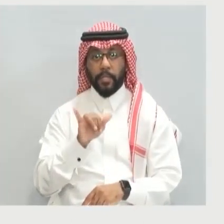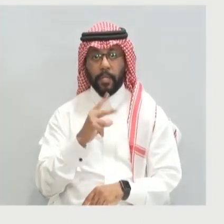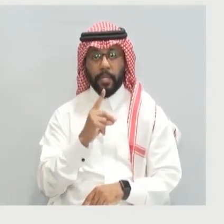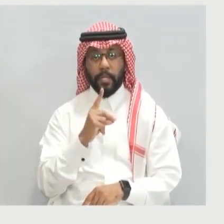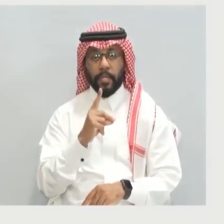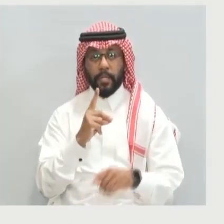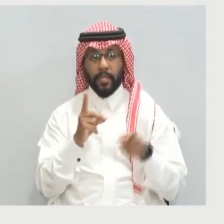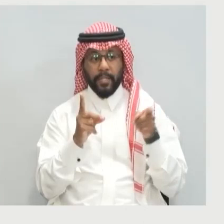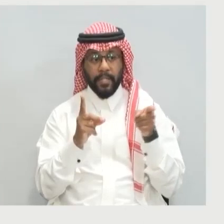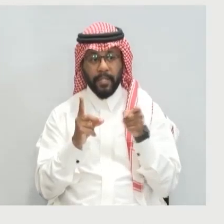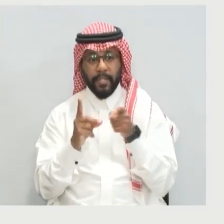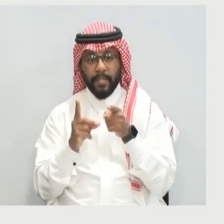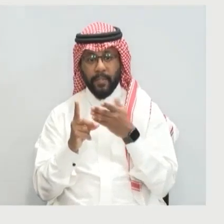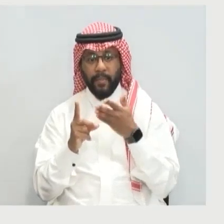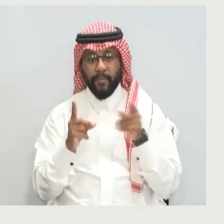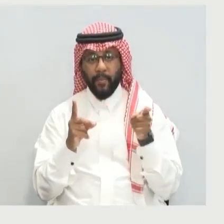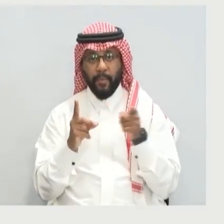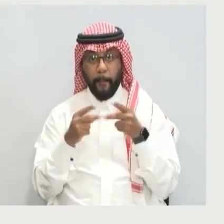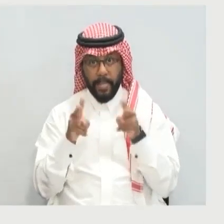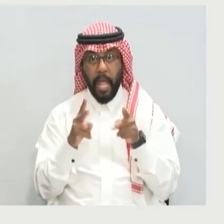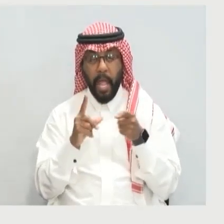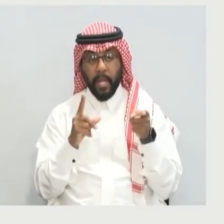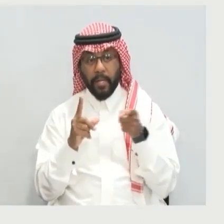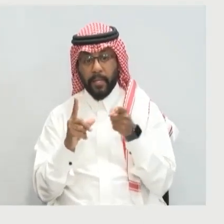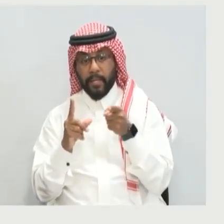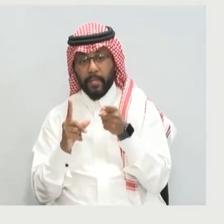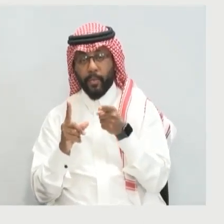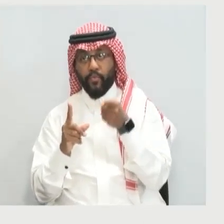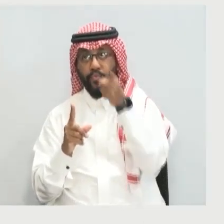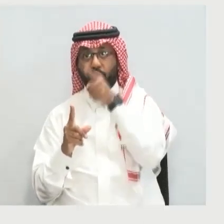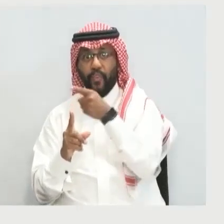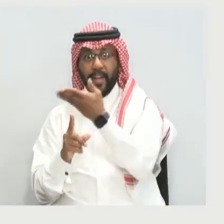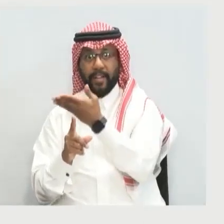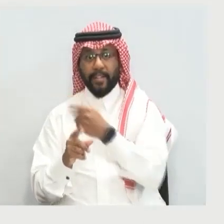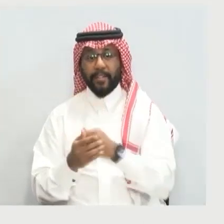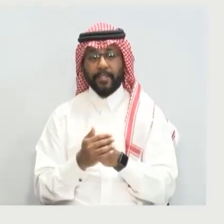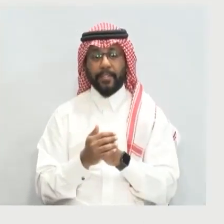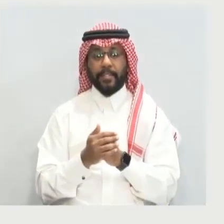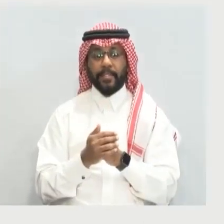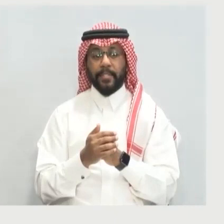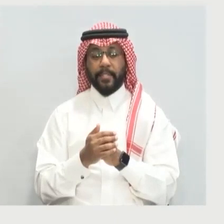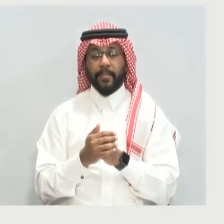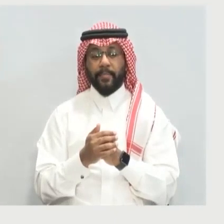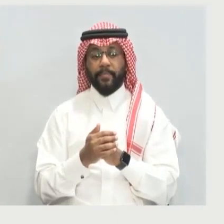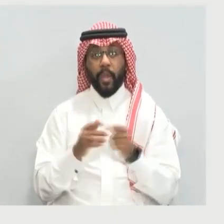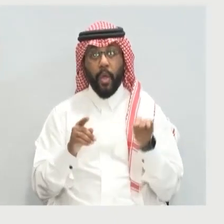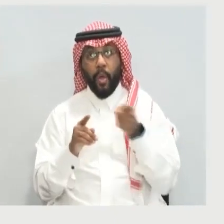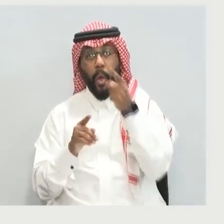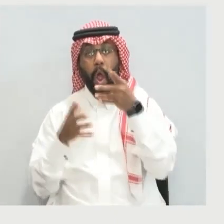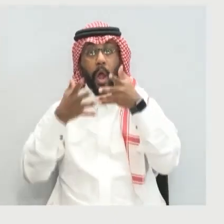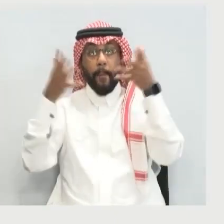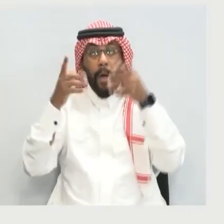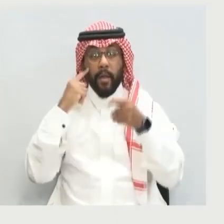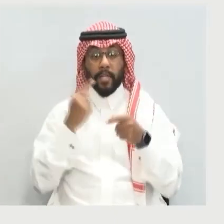الخط المتقطع اذا ستكون طاقه التنشيط للتفاعل العكسي اكبر